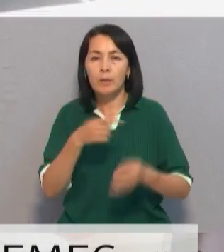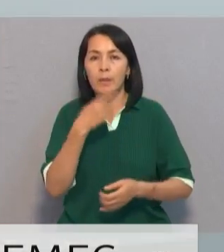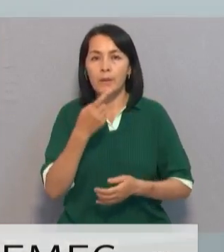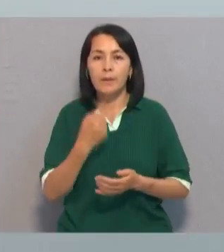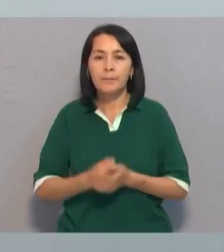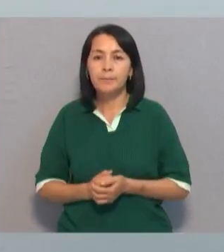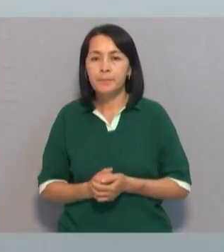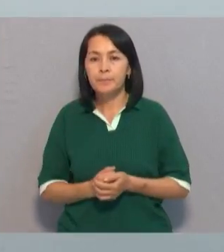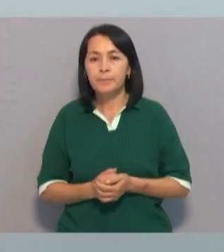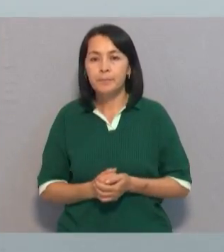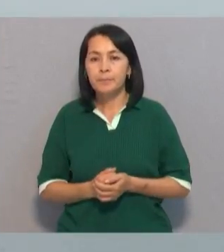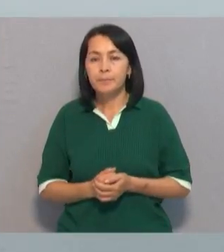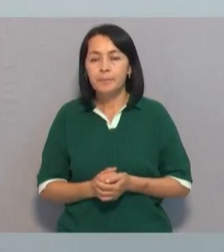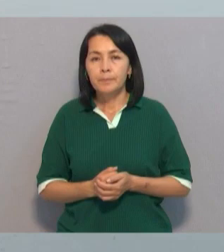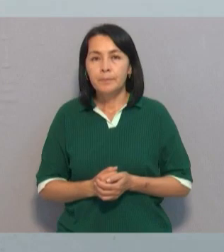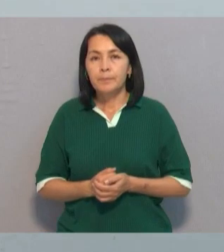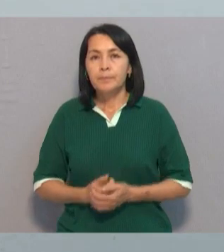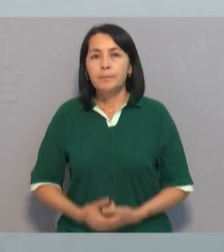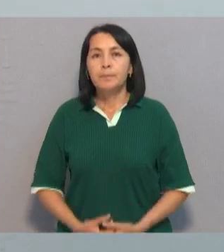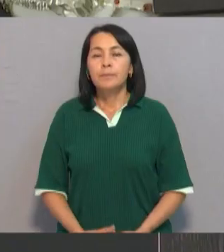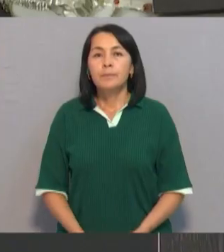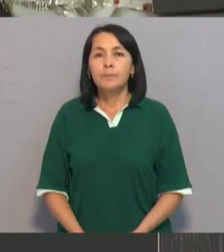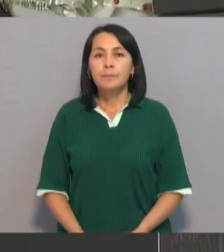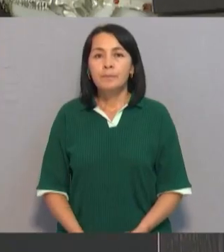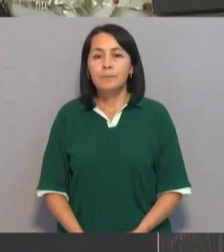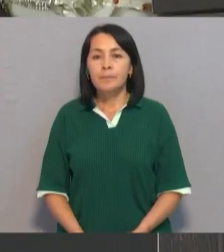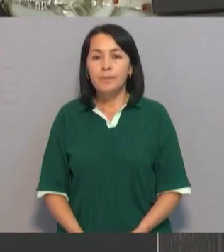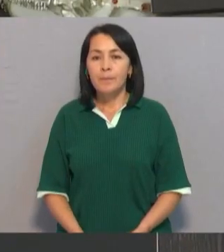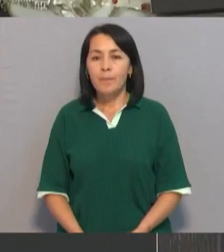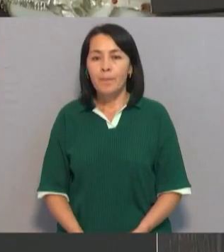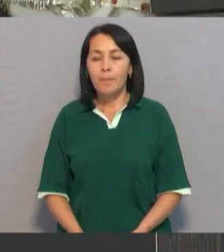Лаура Сарман, Нұркен Жалбиев, Алмаз Данабекұлы, жаңалықтар.